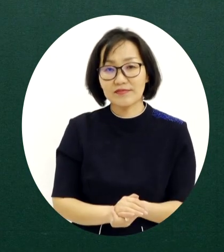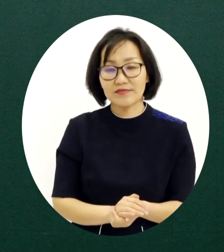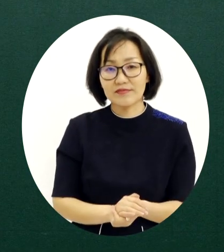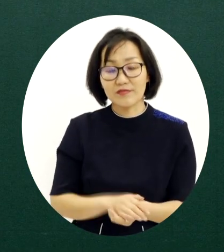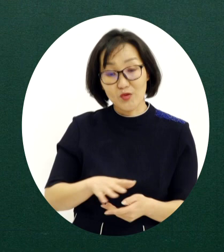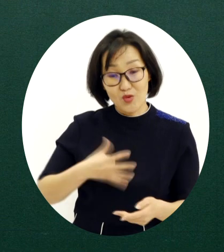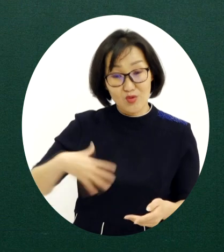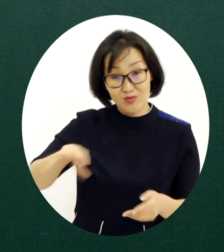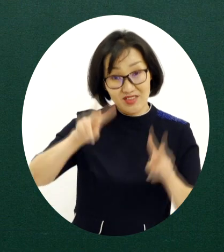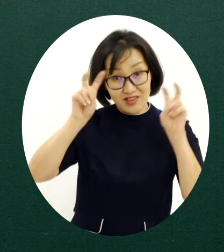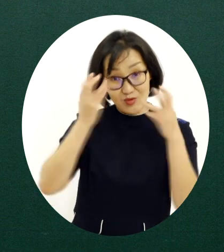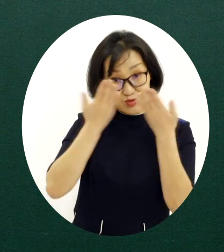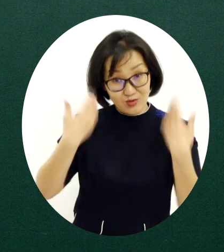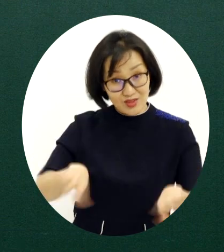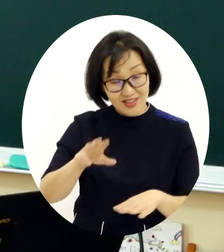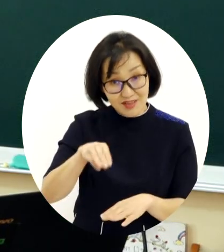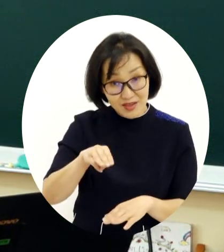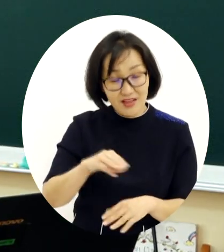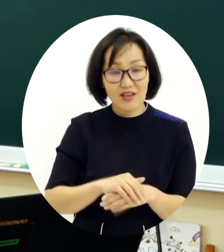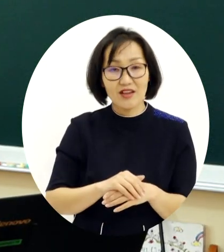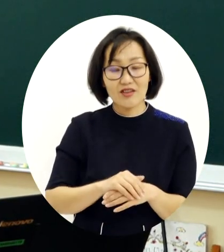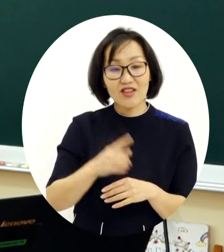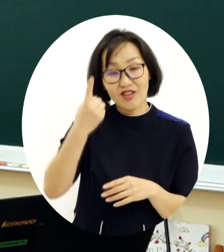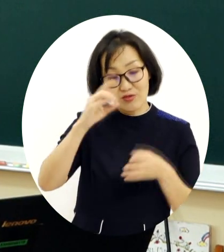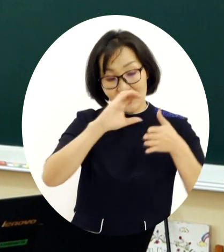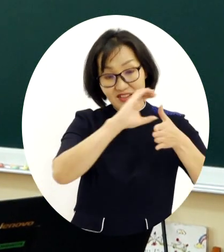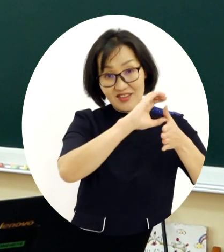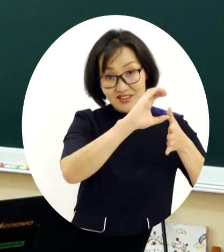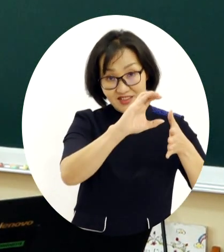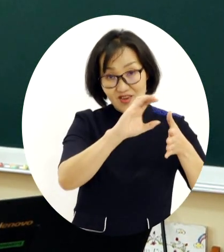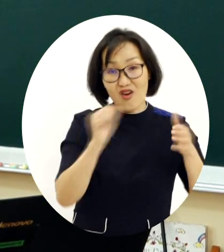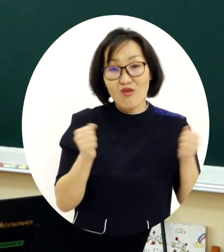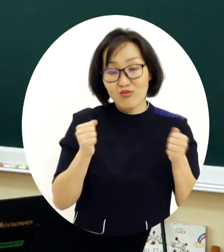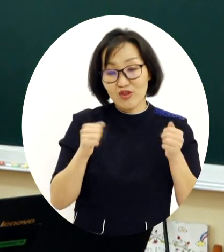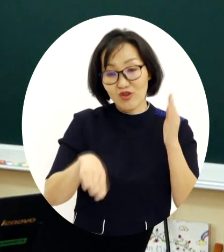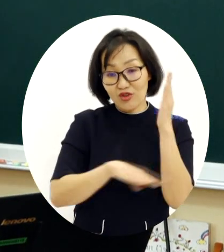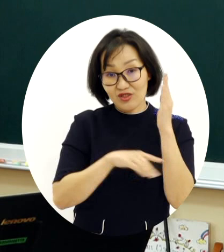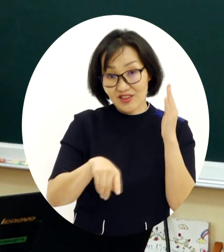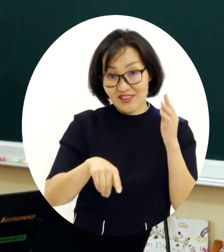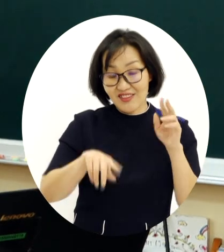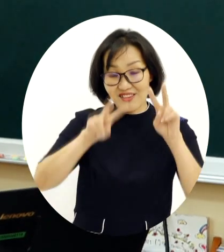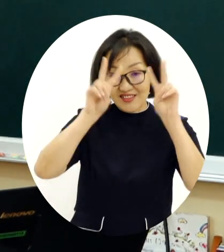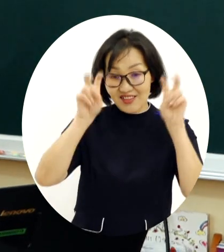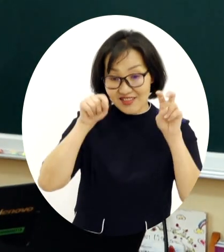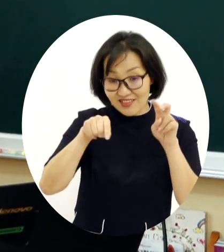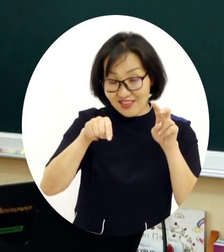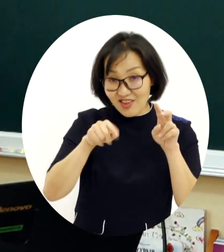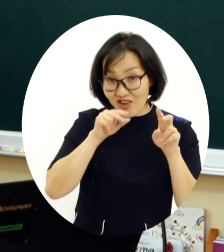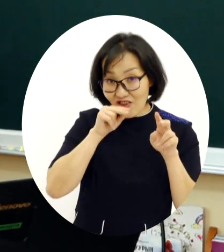За, хүүхдүүд та бүхэн ихээ уншсан. Тэгвэл 1-р хэсэг буюу өвлийн өдөр гэсэн ихэд гарч байгаа